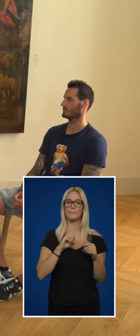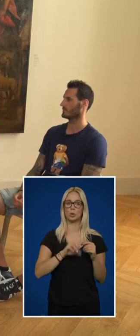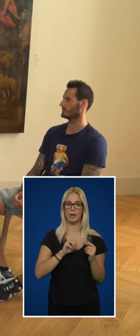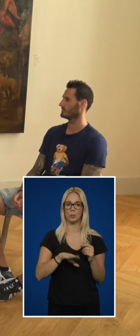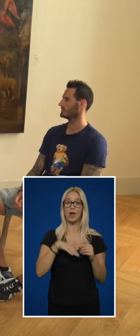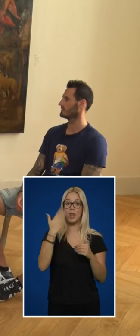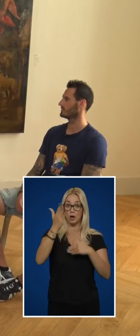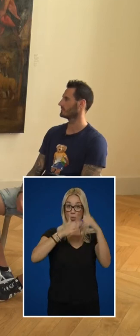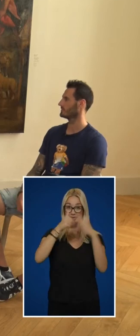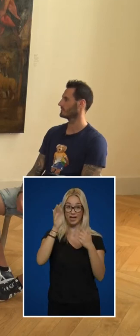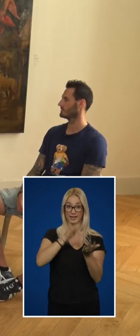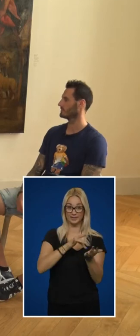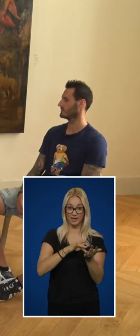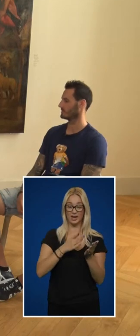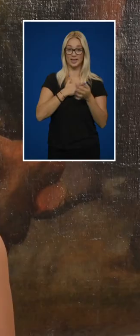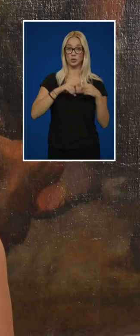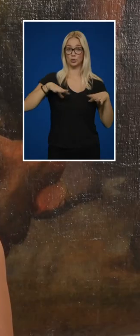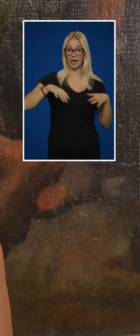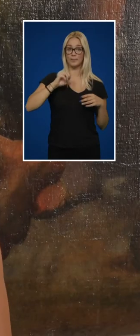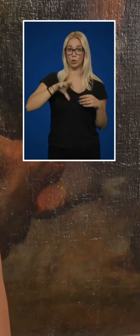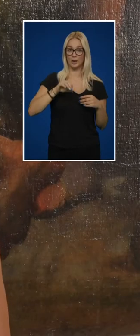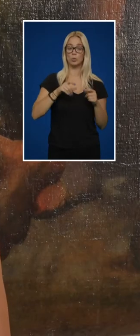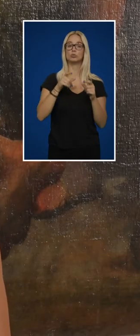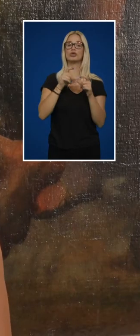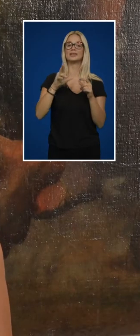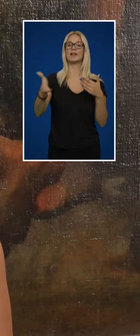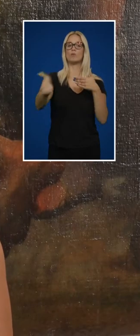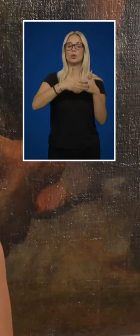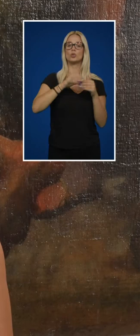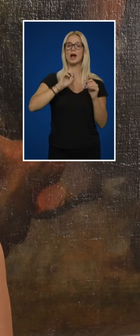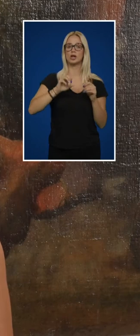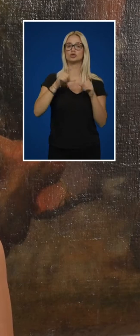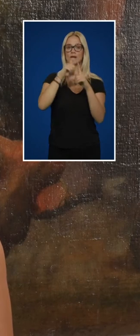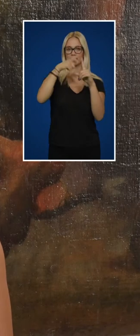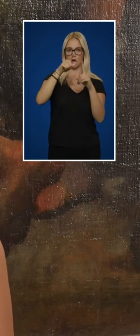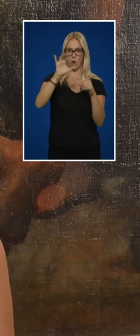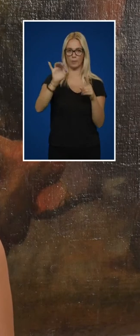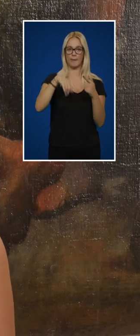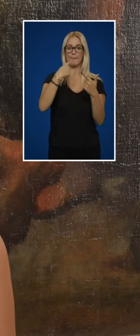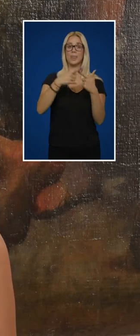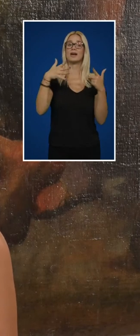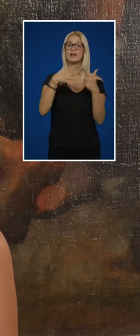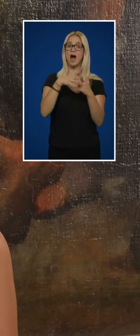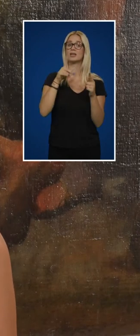kada bude uspostavljena sva ta infrastruktura, tada će i cijela ta priča biti zaokružena i stvorit će se taj